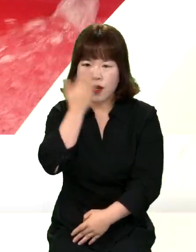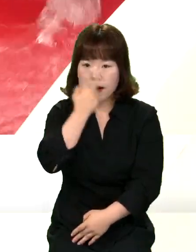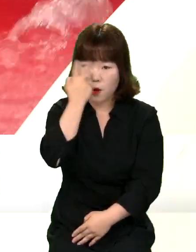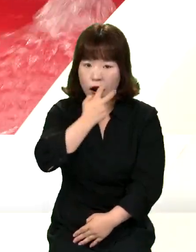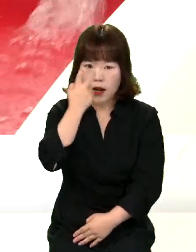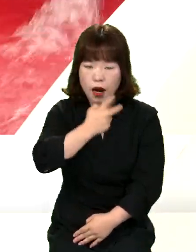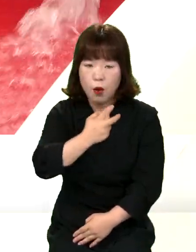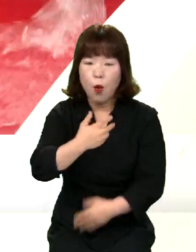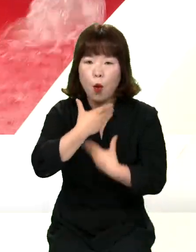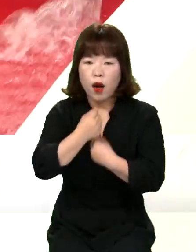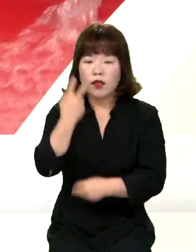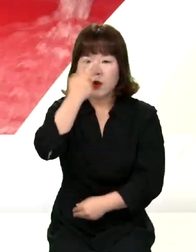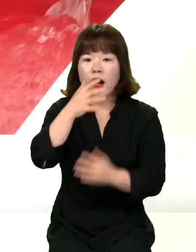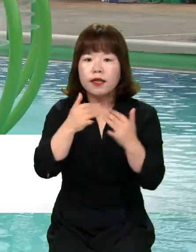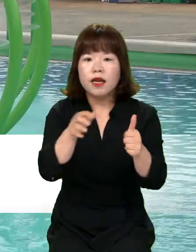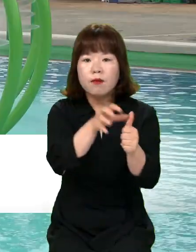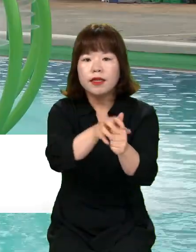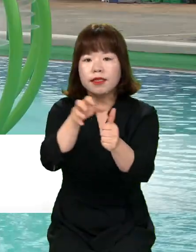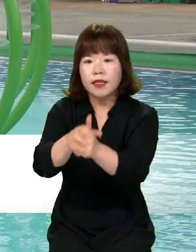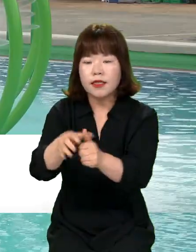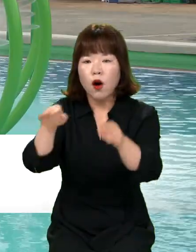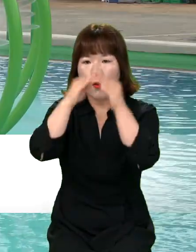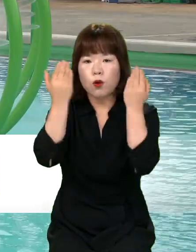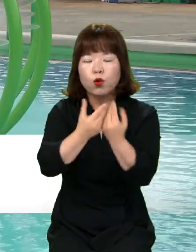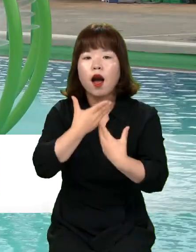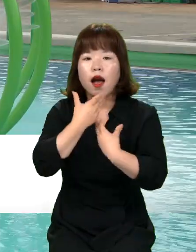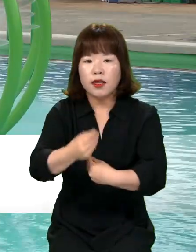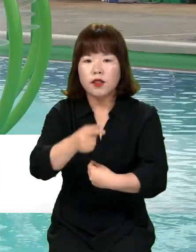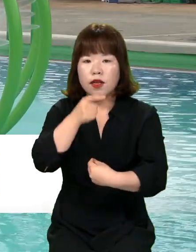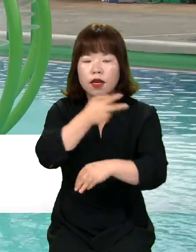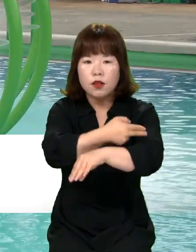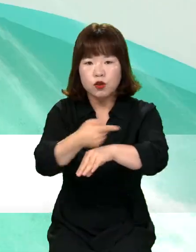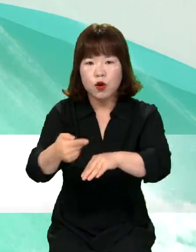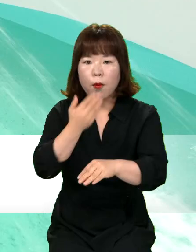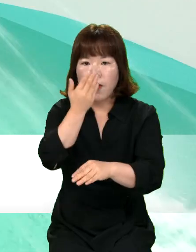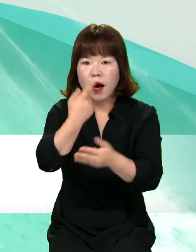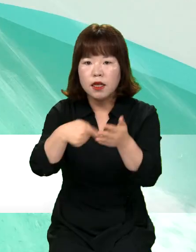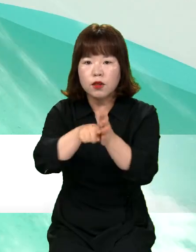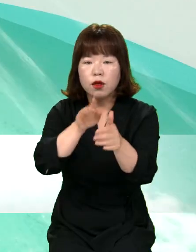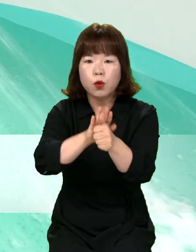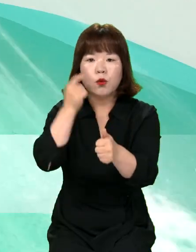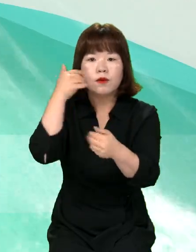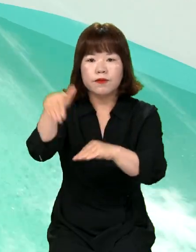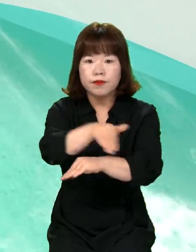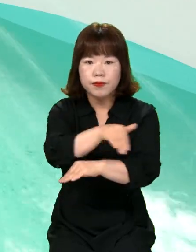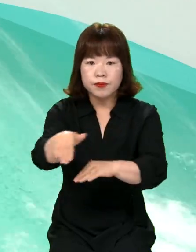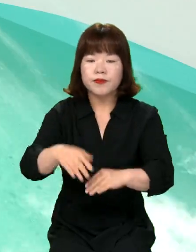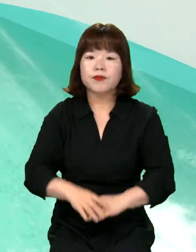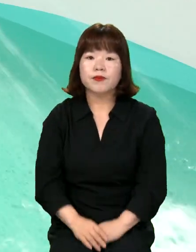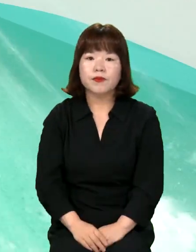수질관리와 충분한 안전요원배치로 이용객 모두가 안전한 물놀이를 즐길 수 있도록 갈 방침입니다